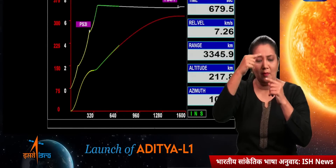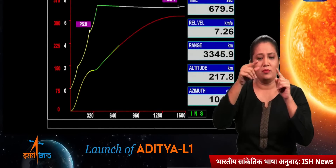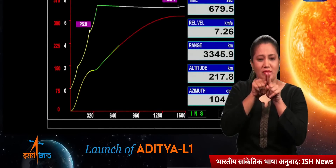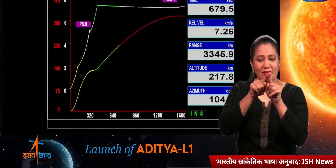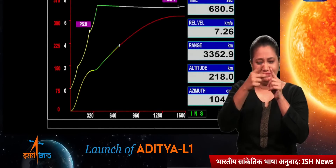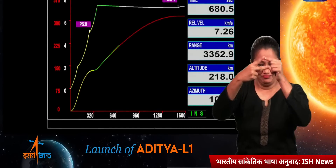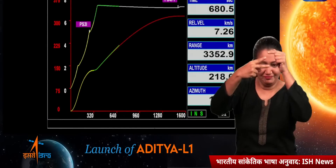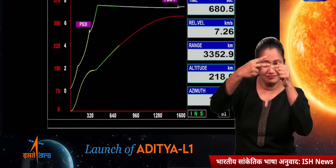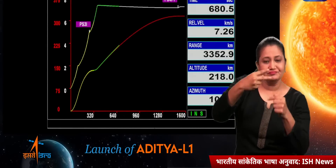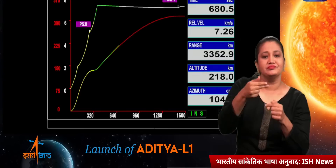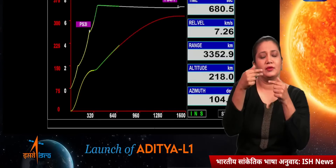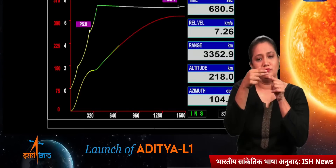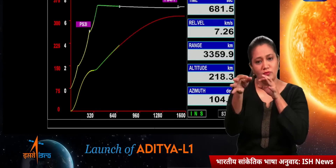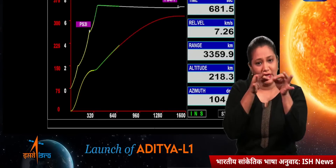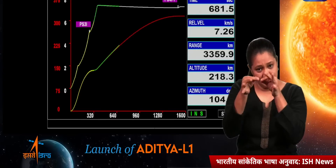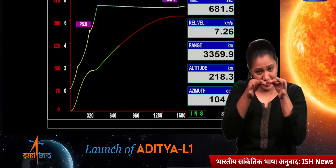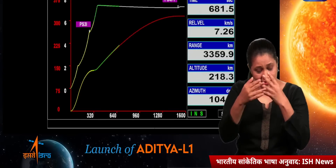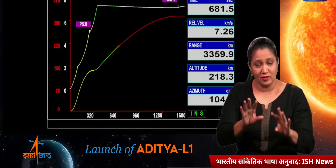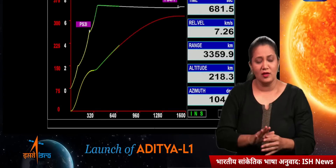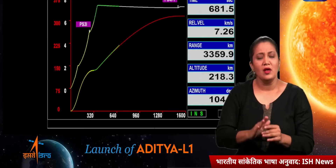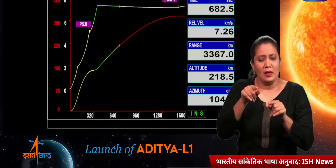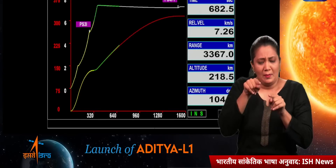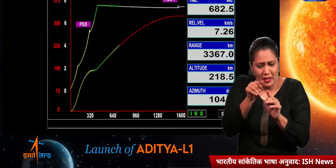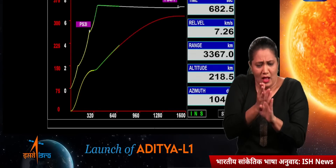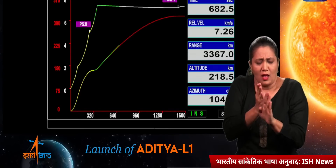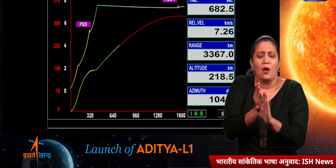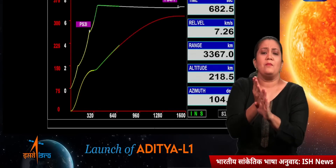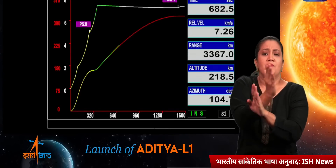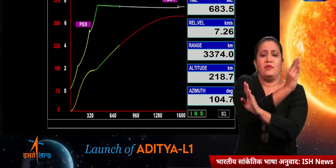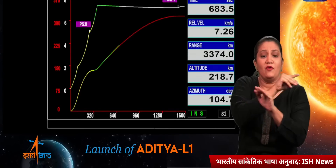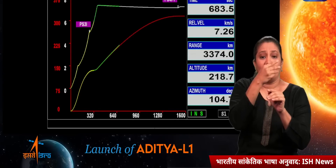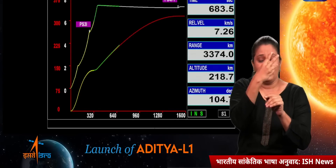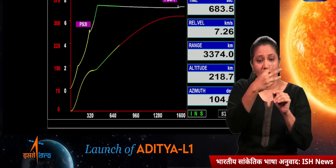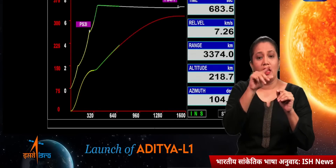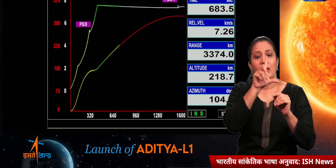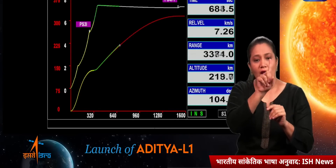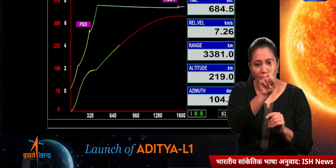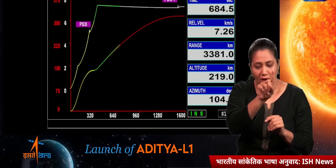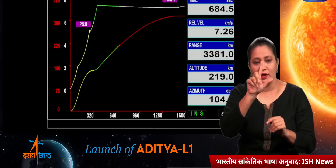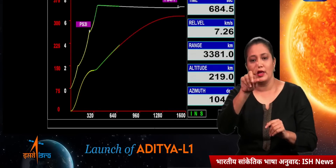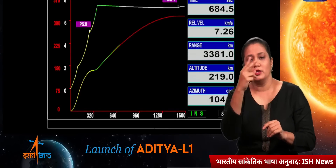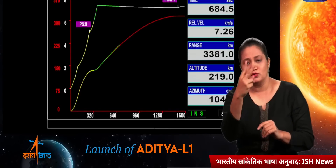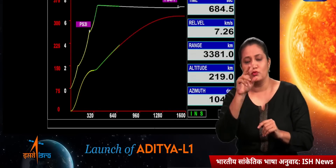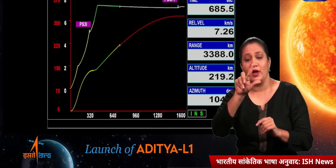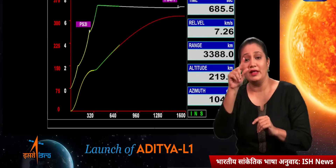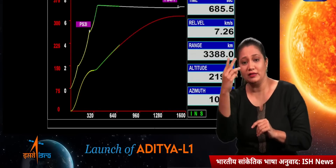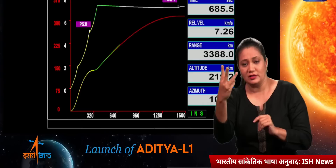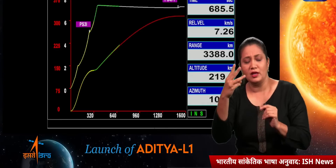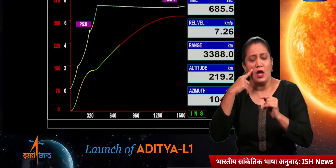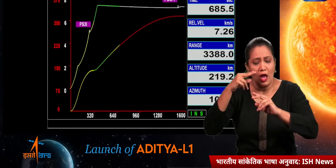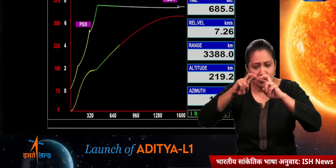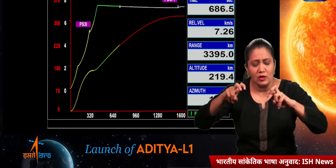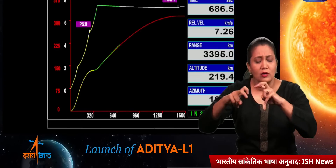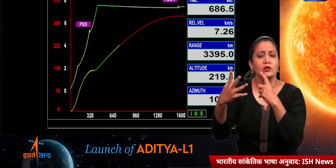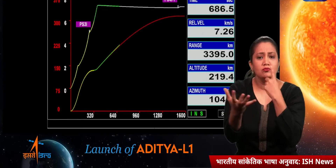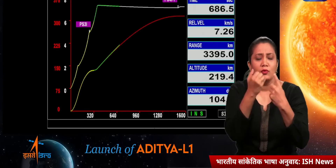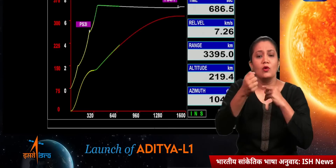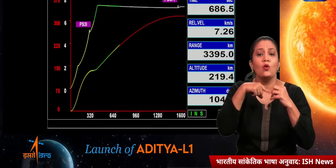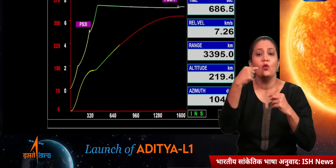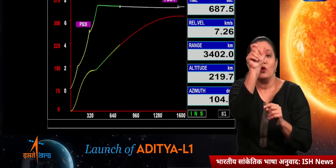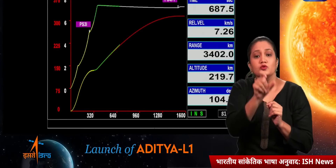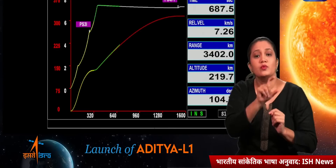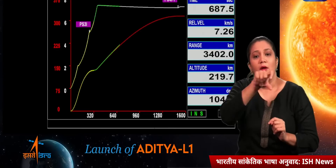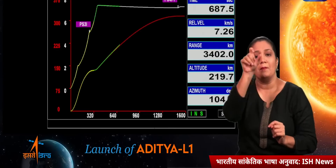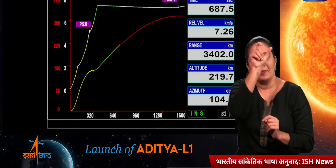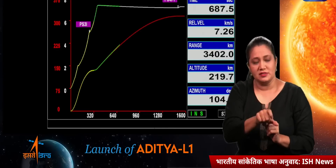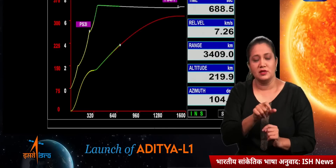है, लेकिन इससे पहले भी 3 पॉइंट L1, L2 और L3 को खोजने का श्रेय स्विस गणितज्ञ